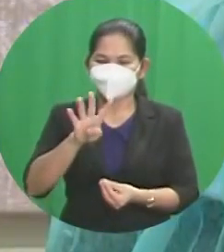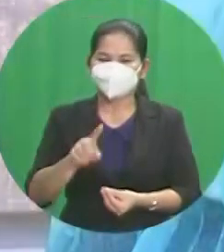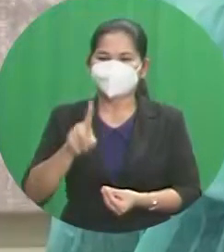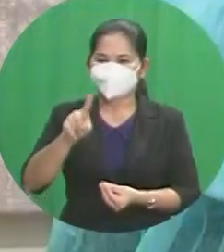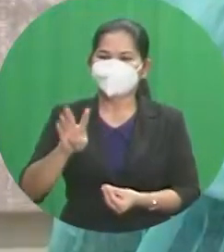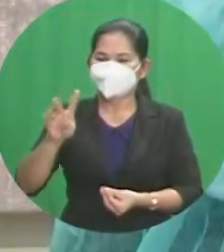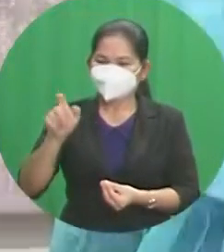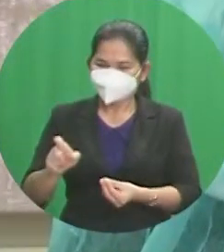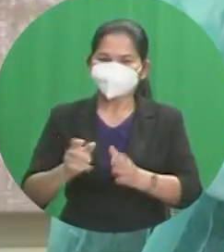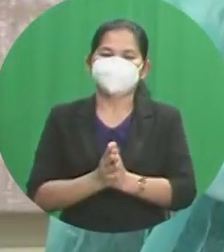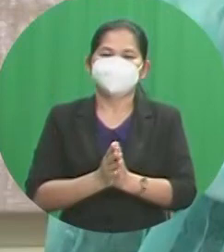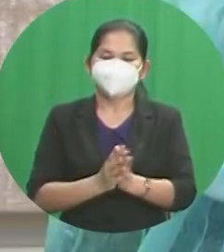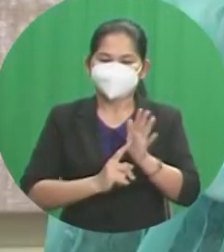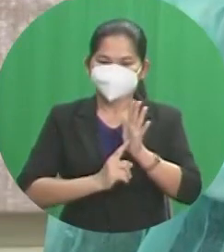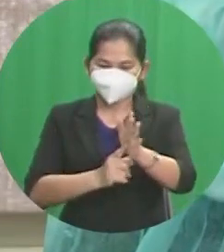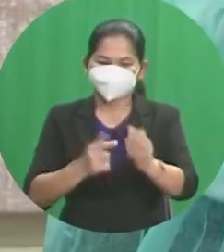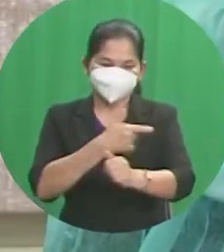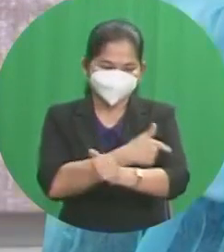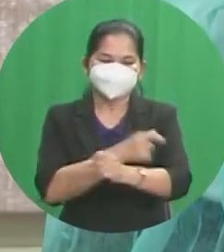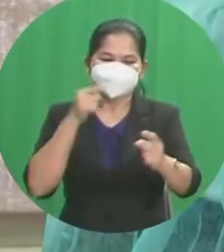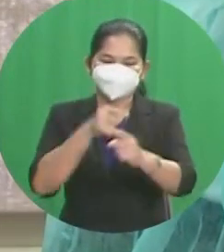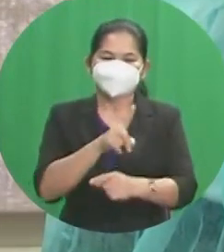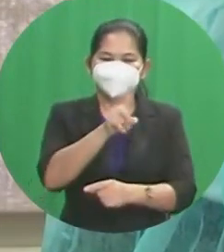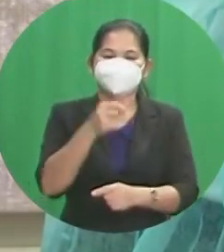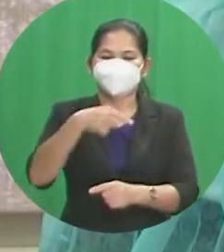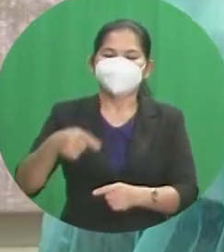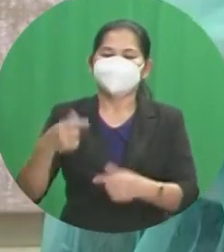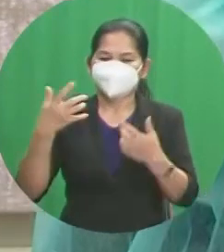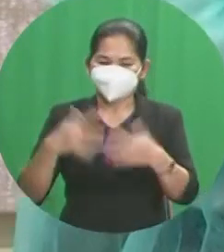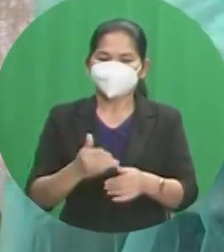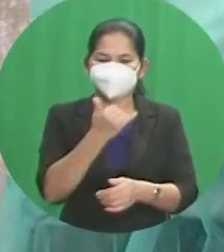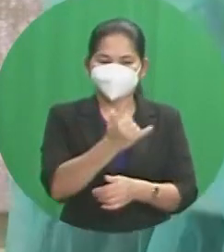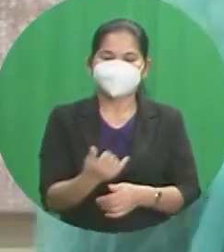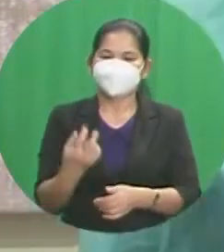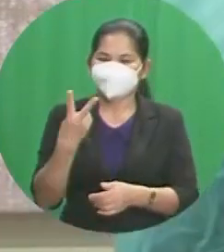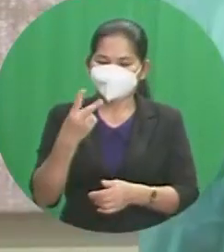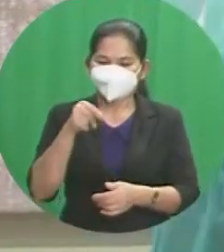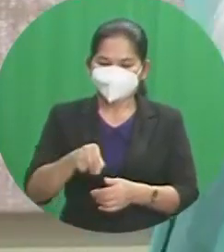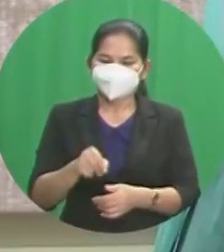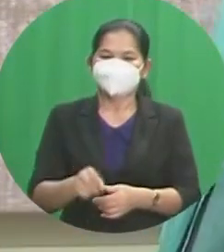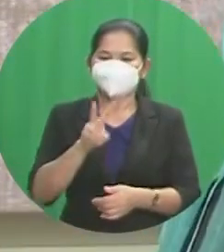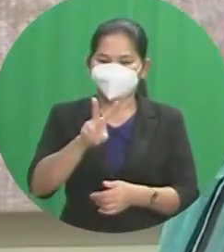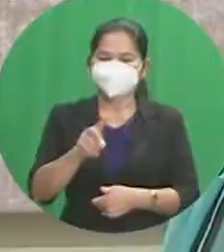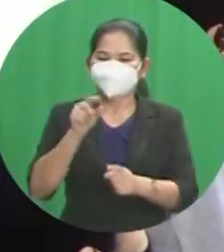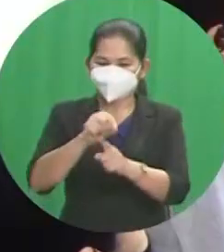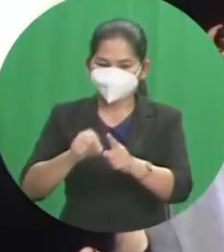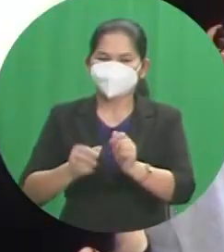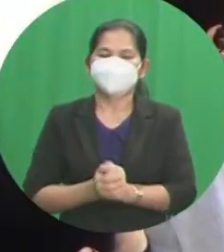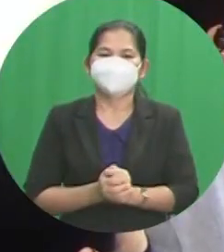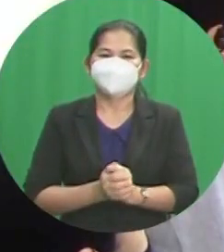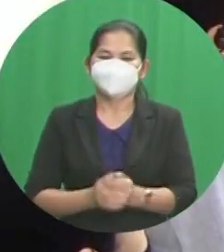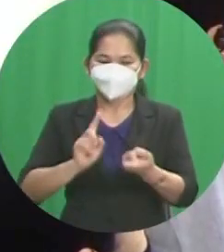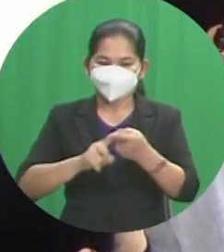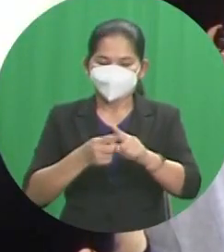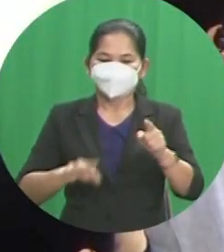6,202,414 នាក់សម្រាប់លទ្ធផលចាក់វ៉ាក់សាំងគោលដៅ10លាននាក់បានចំនួន62ក៏ដកសញ្ញា 2% បើតាមតួលេ